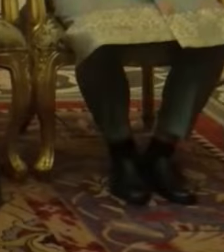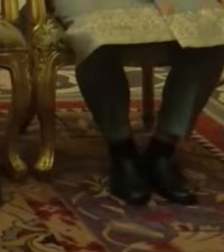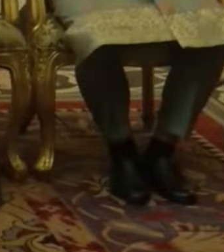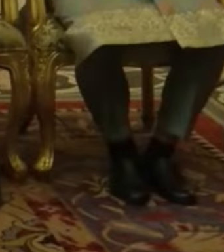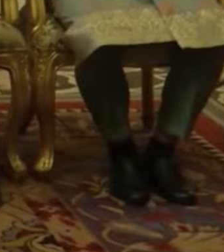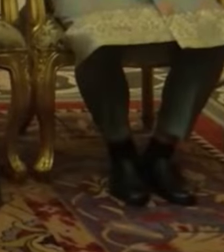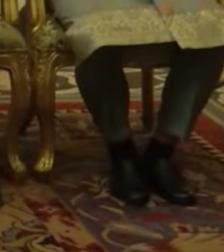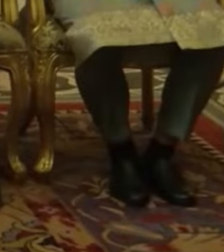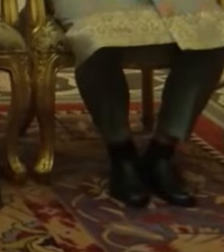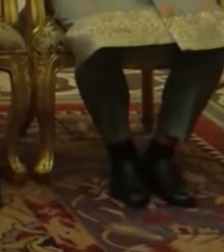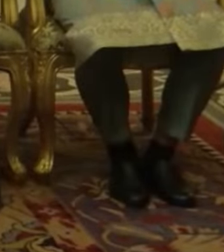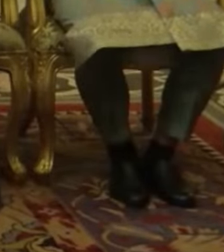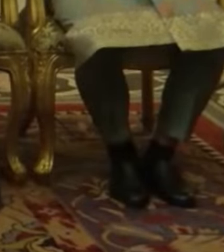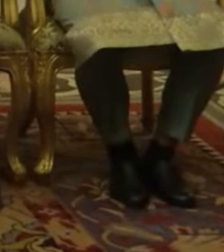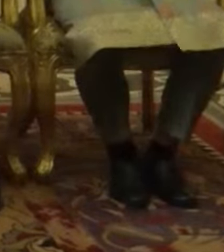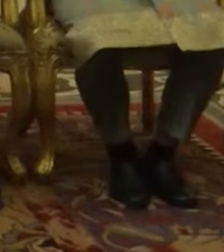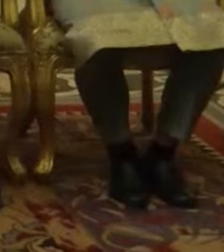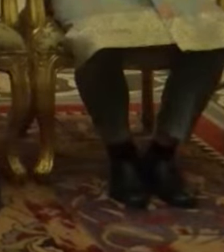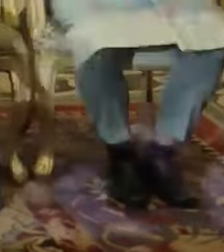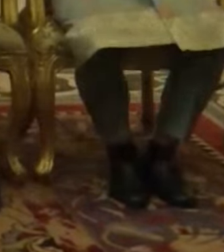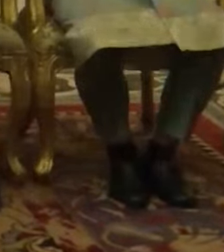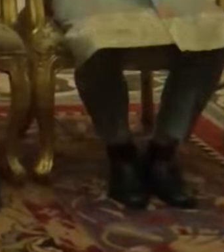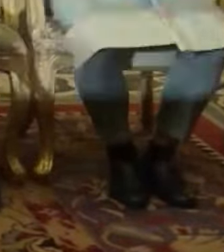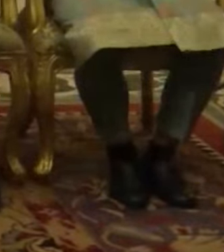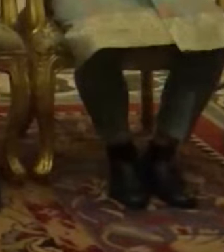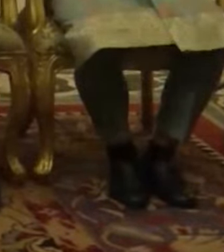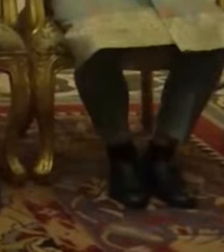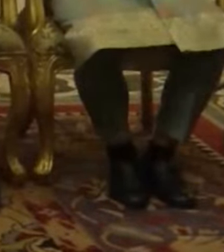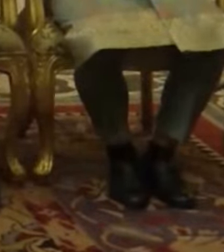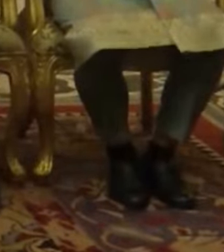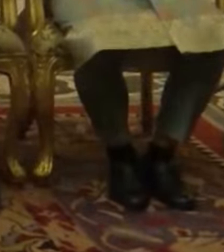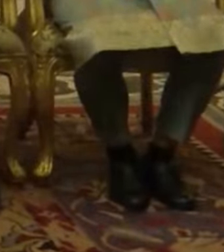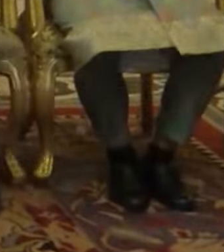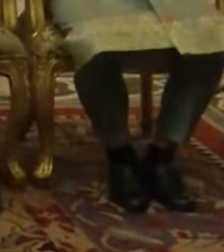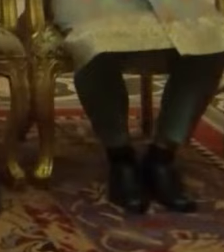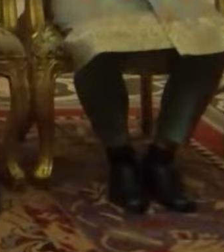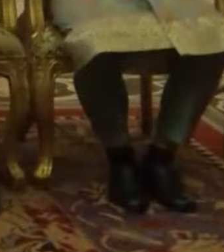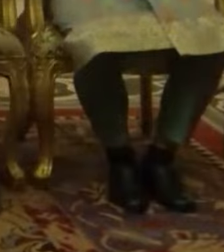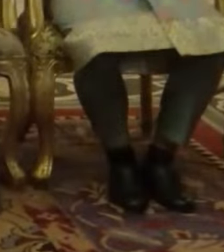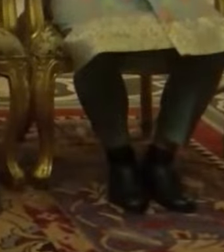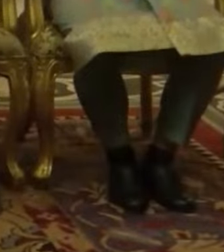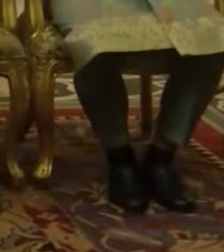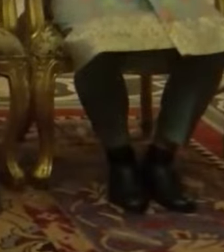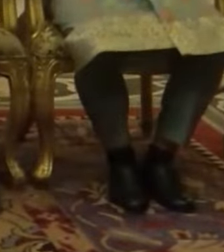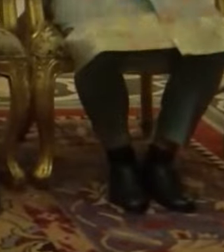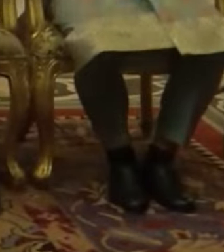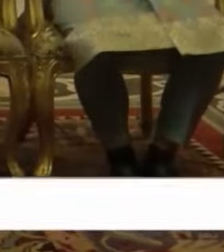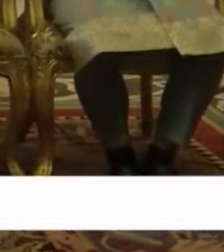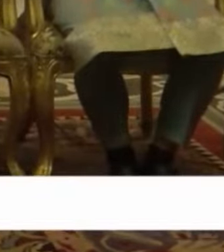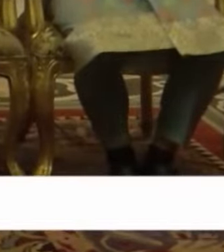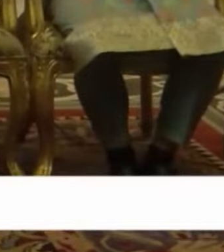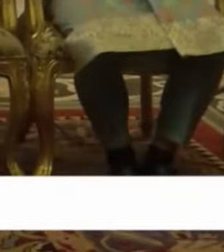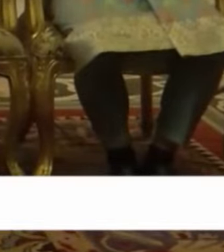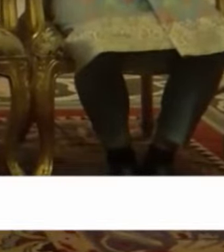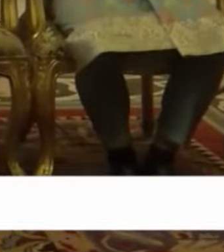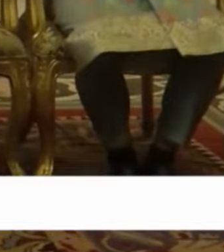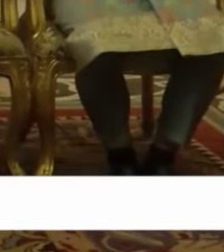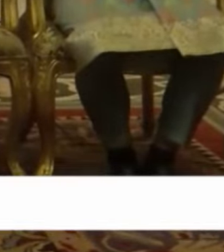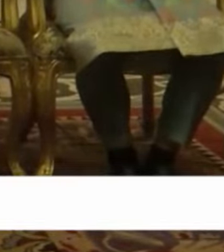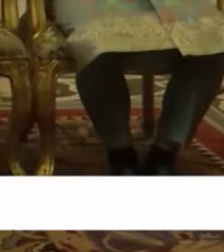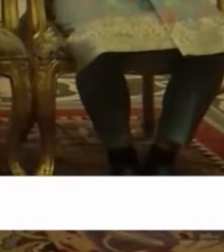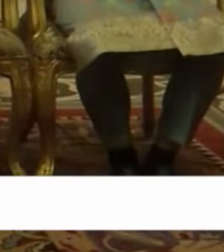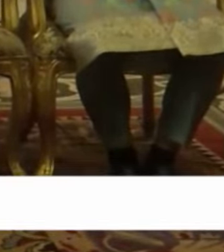Assalamualaikum warahmatullahi wabarakatuh dan salam sejahtera. Terima kasih. Saya mulakan tadi mesyuarat